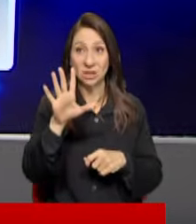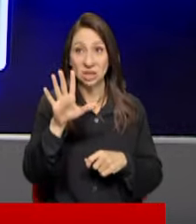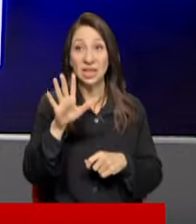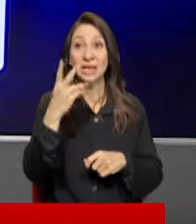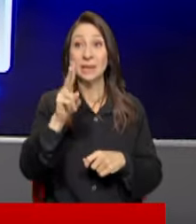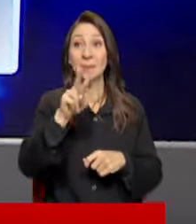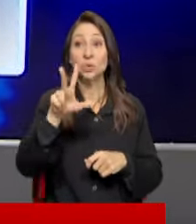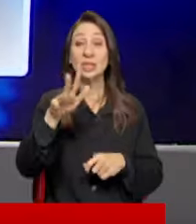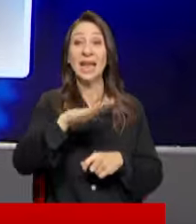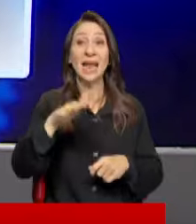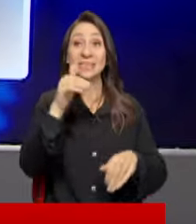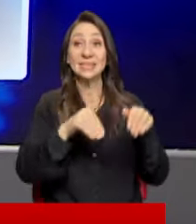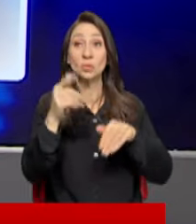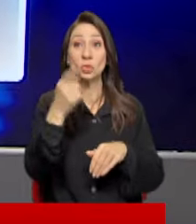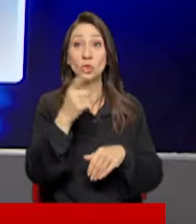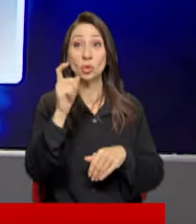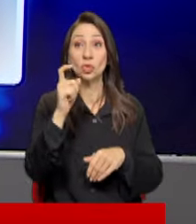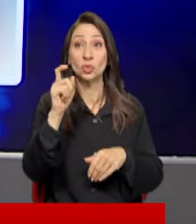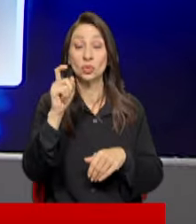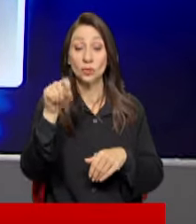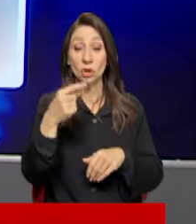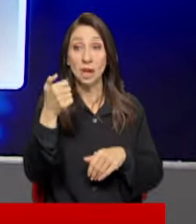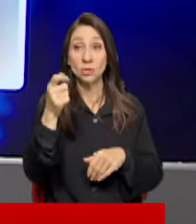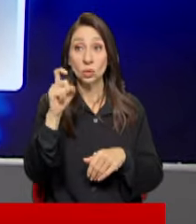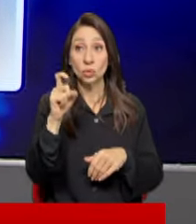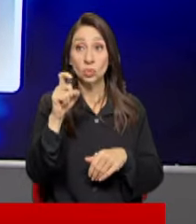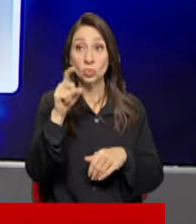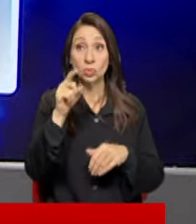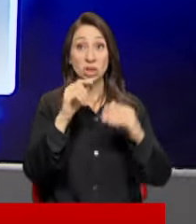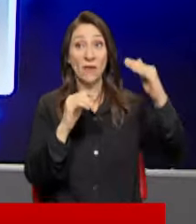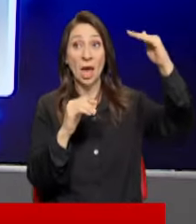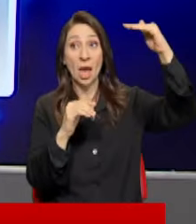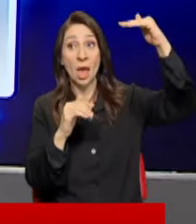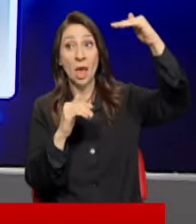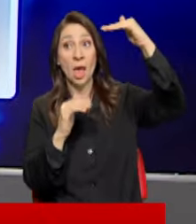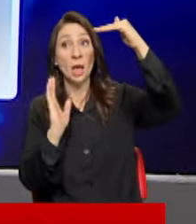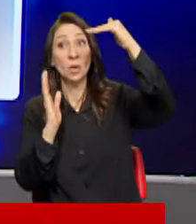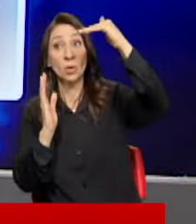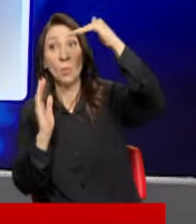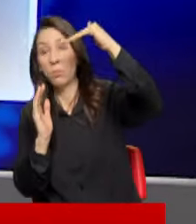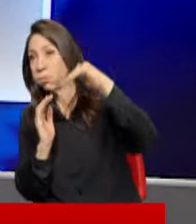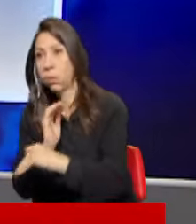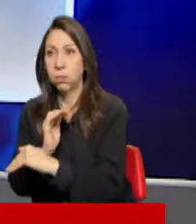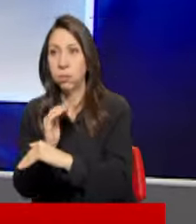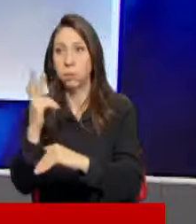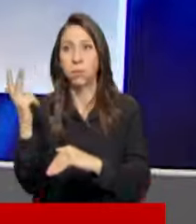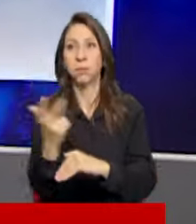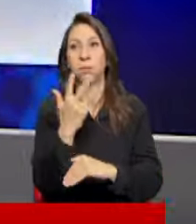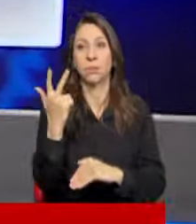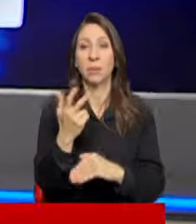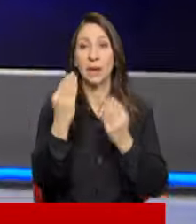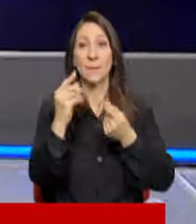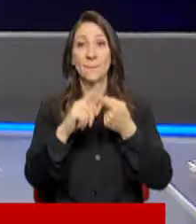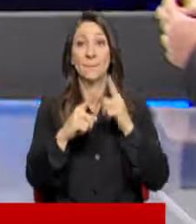%7,45. 2023 genel seçimi %9,69. Bu seviyelerde devam ederken birden bir çakılma